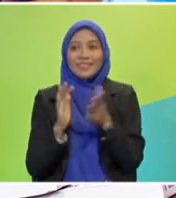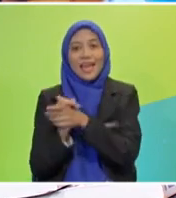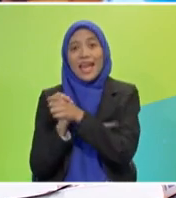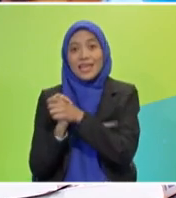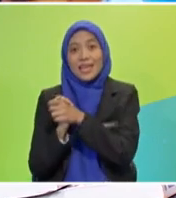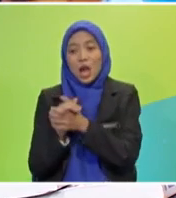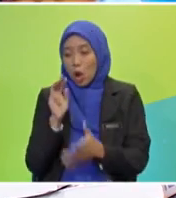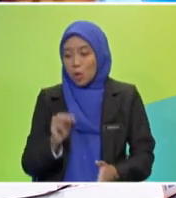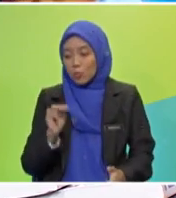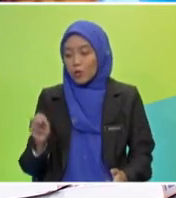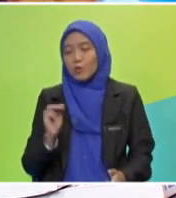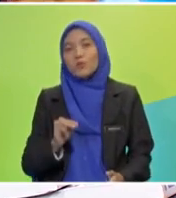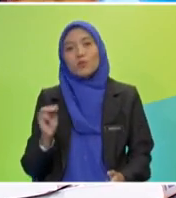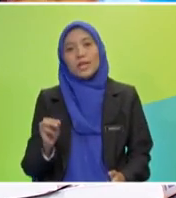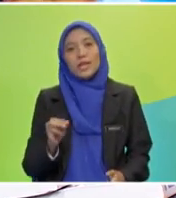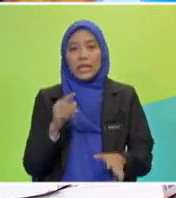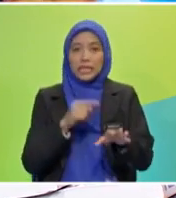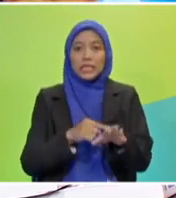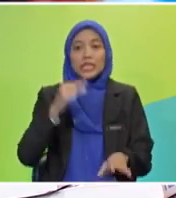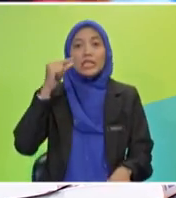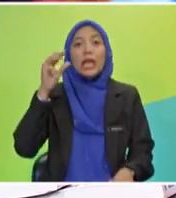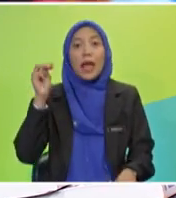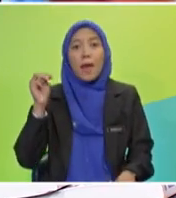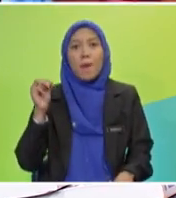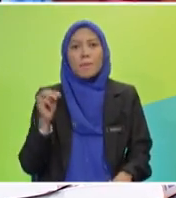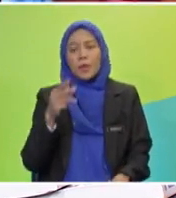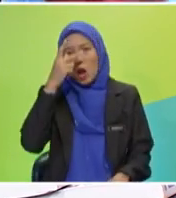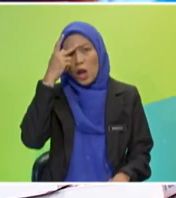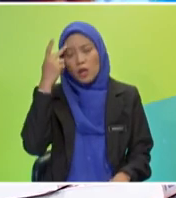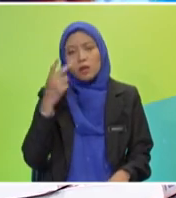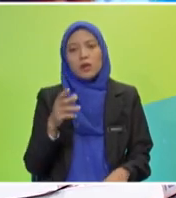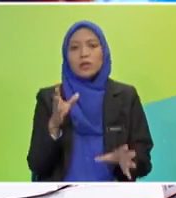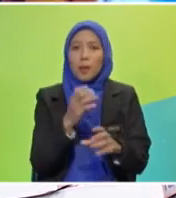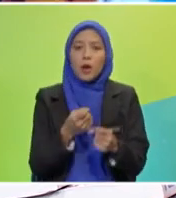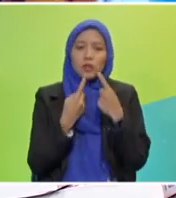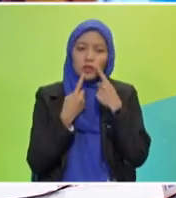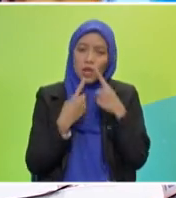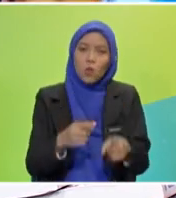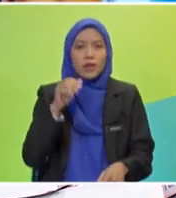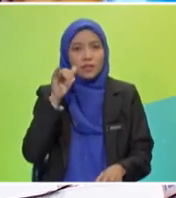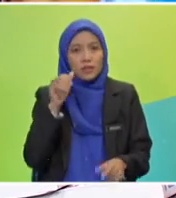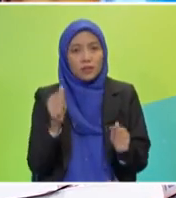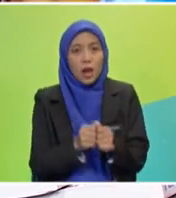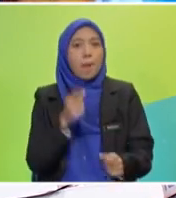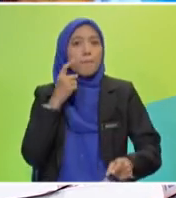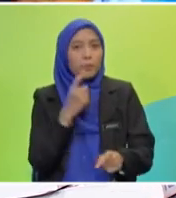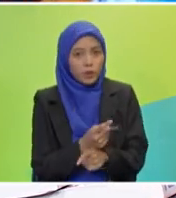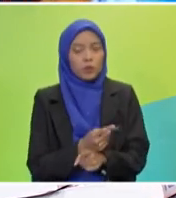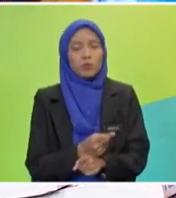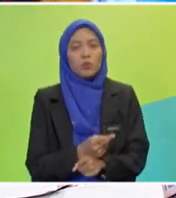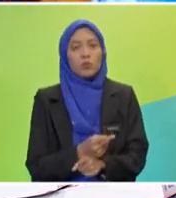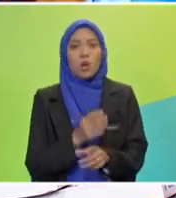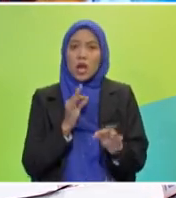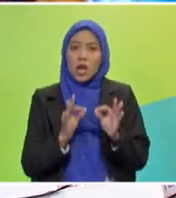talian. Ini 5 kuntum mawar merah untuk anda semua kerana berjaya menjawab dengan tepat sekali. Dan cikgu, kalau mereka ingin mengukuhkan lagi